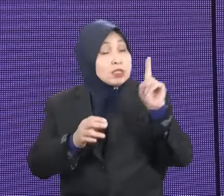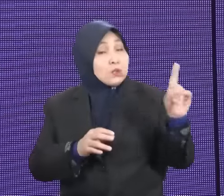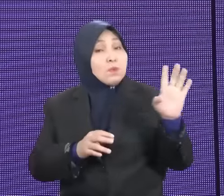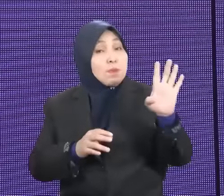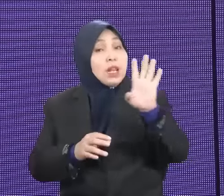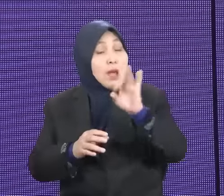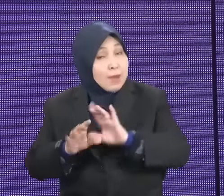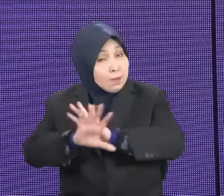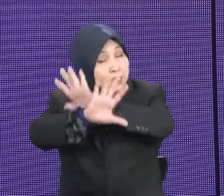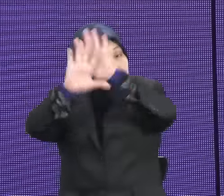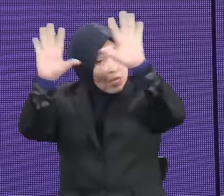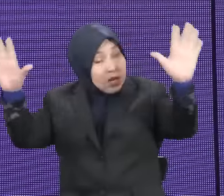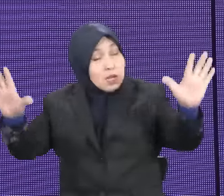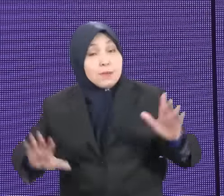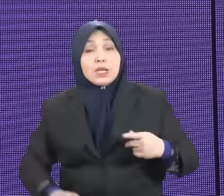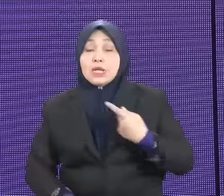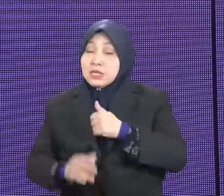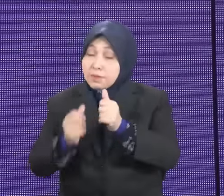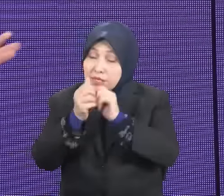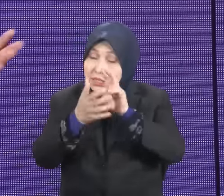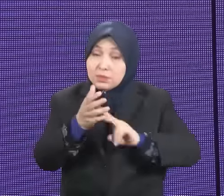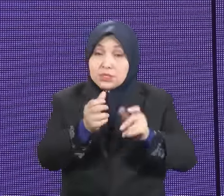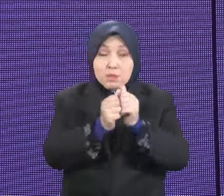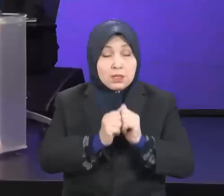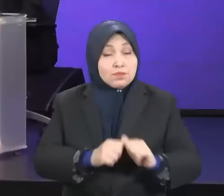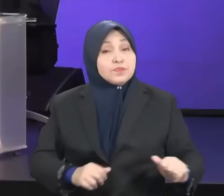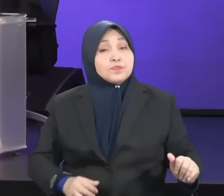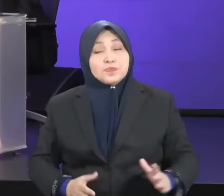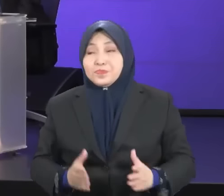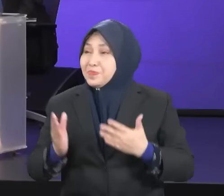mencerahkan kepada kita kita baca bersama al-fatihah